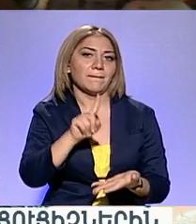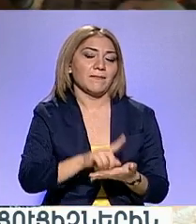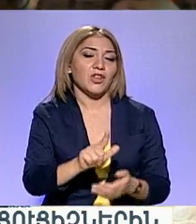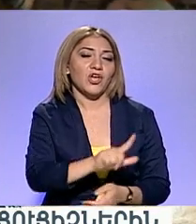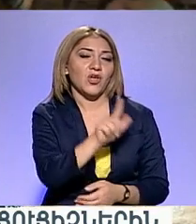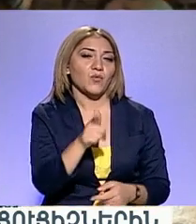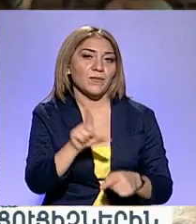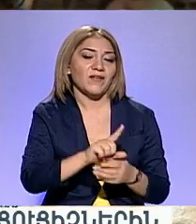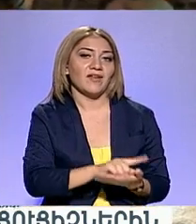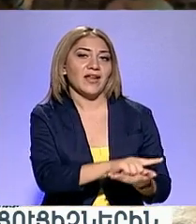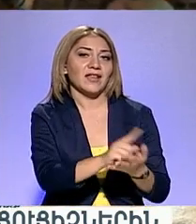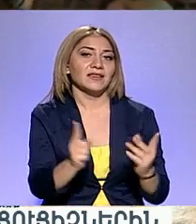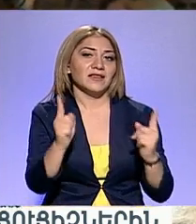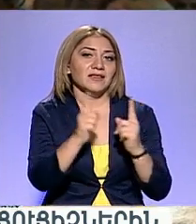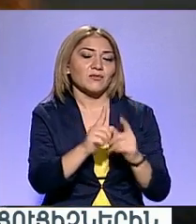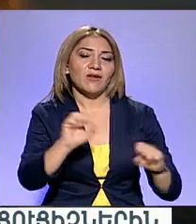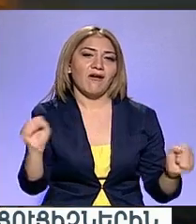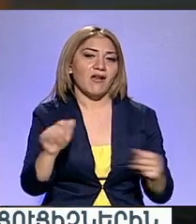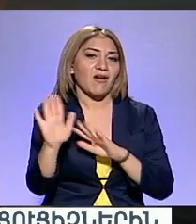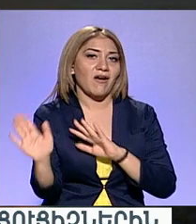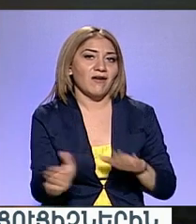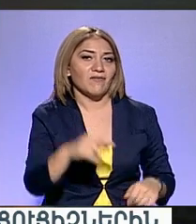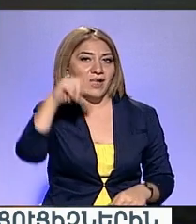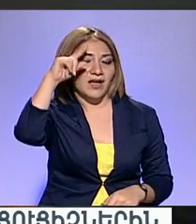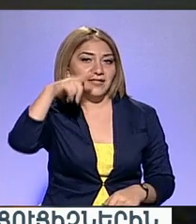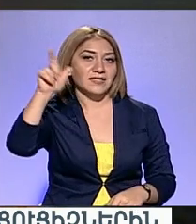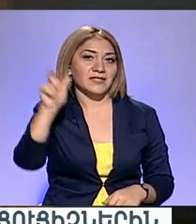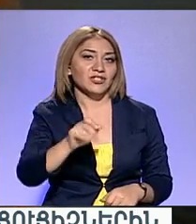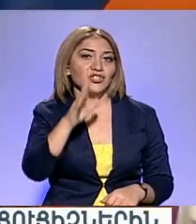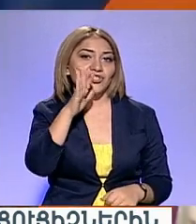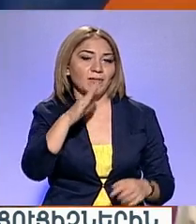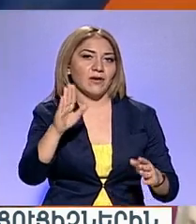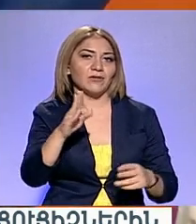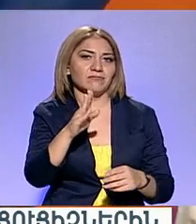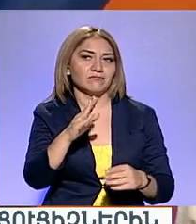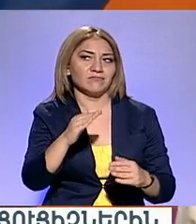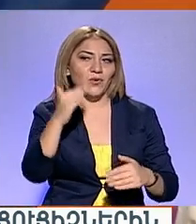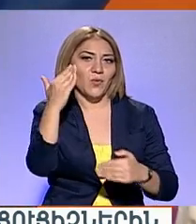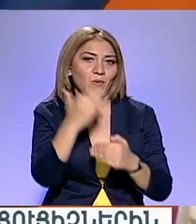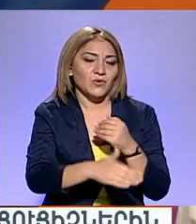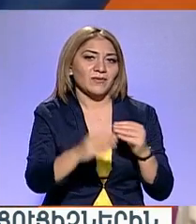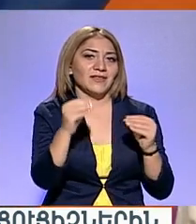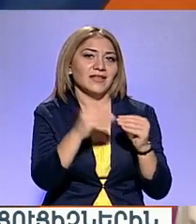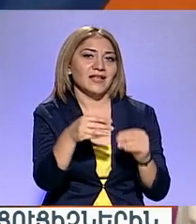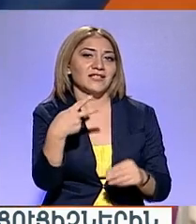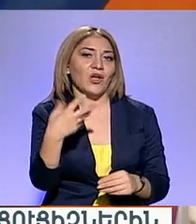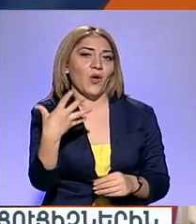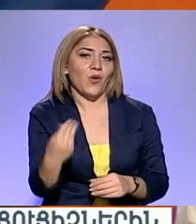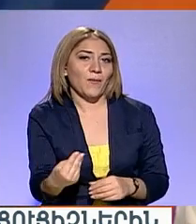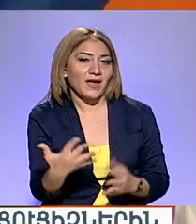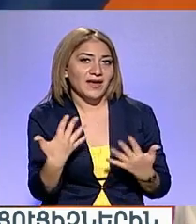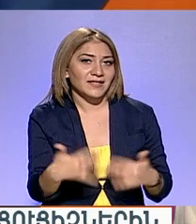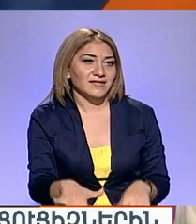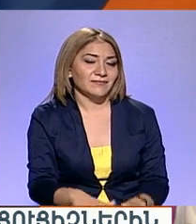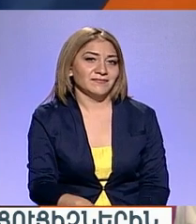տևած հանդիպումը Արագուան նկատանցավ, պարզվեց Հայաստան վերադարձի թռիչքի ժամը անցել է։ Հիմա արդեն ժամը 10:20 է,